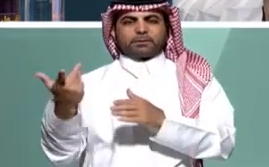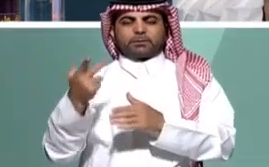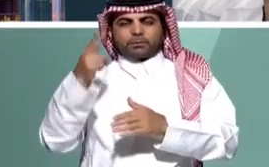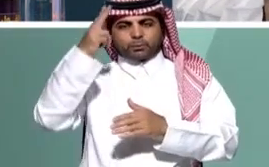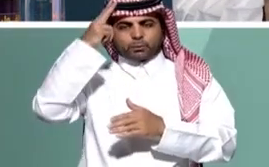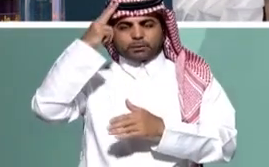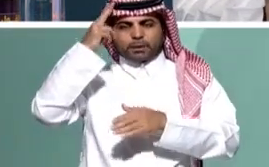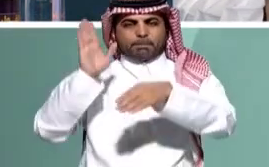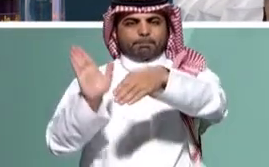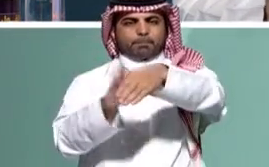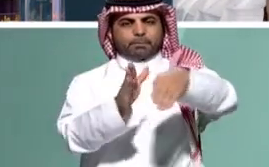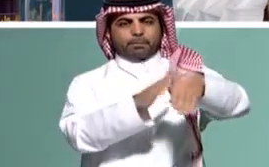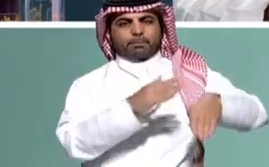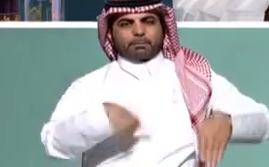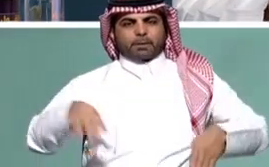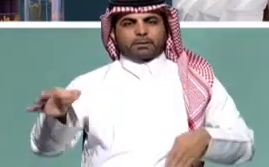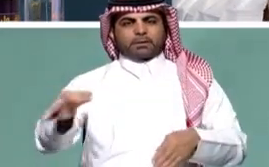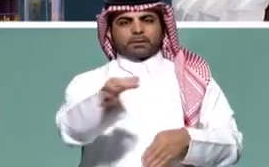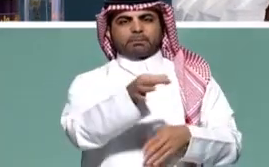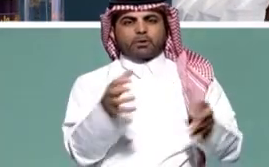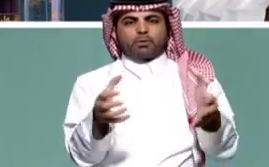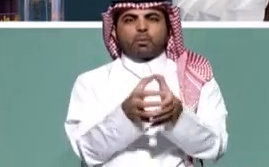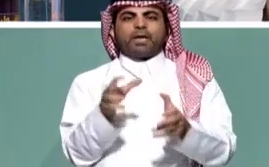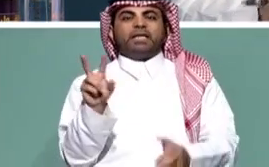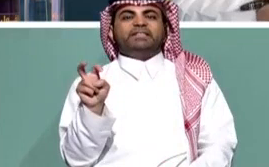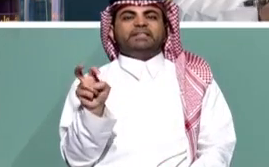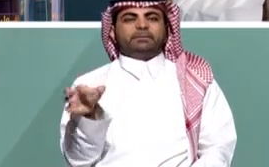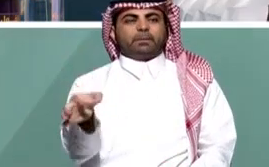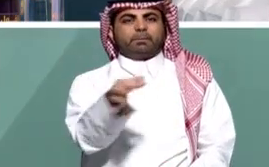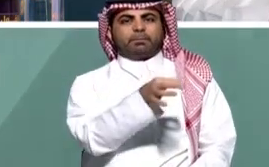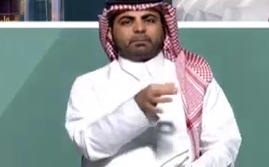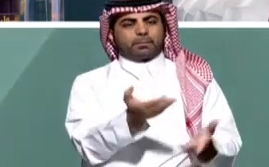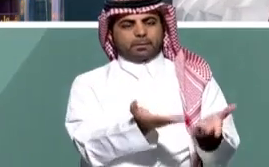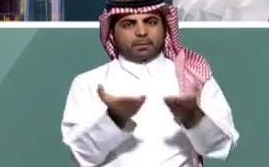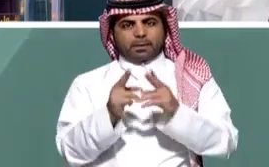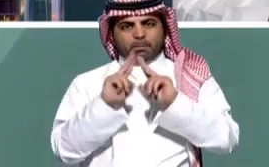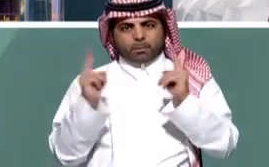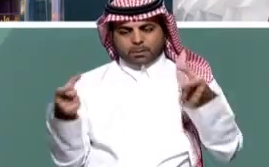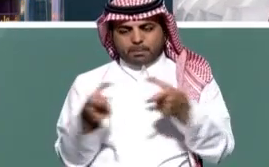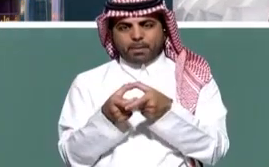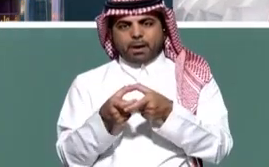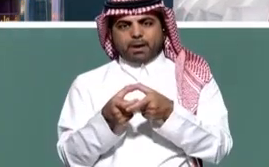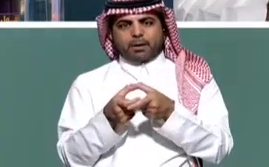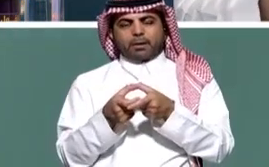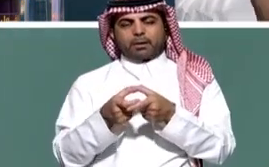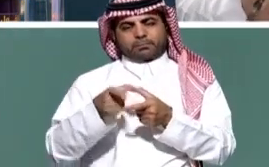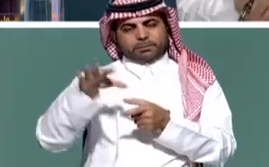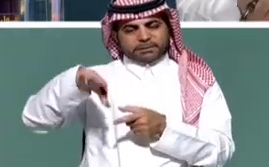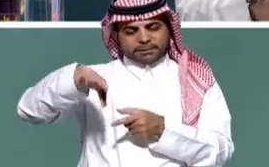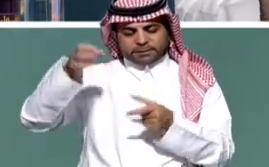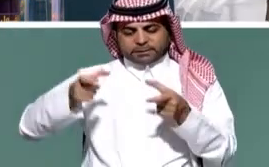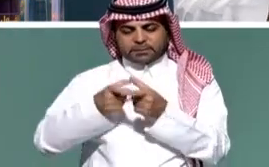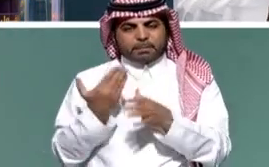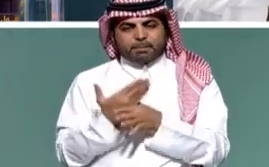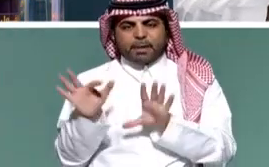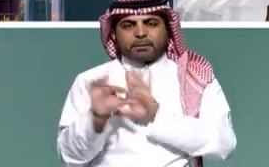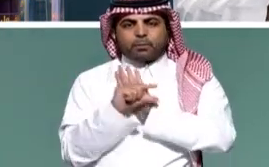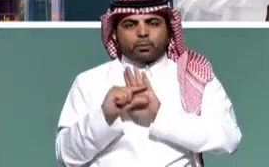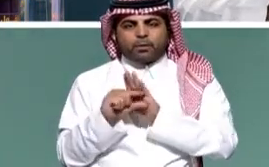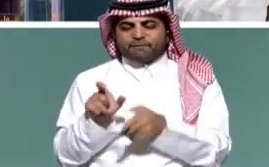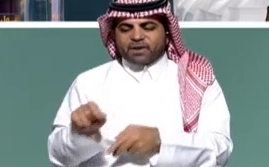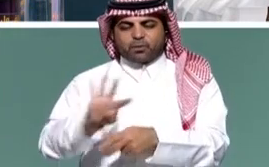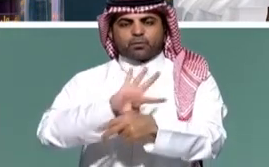المملكة العربية السعودية لمجموعة 20 لعقد قمة استثنائية افتراضية لبحث تطورات